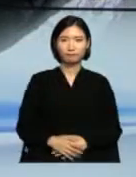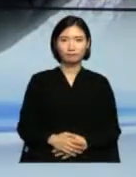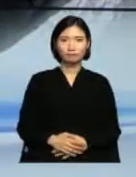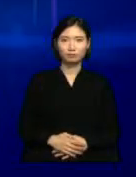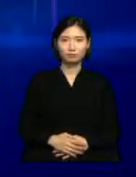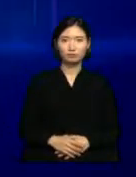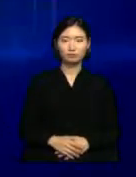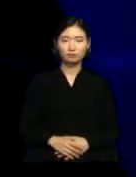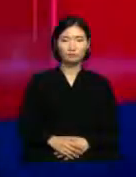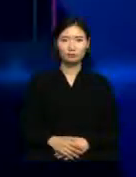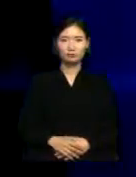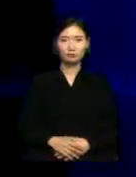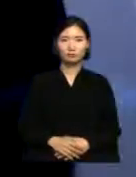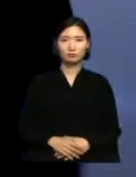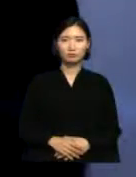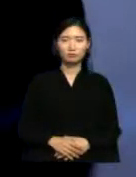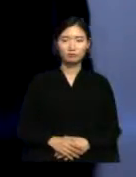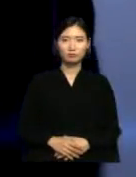보도입니다.